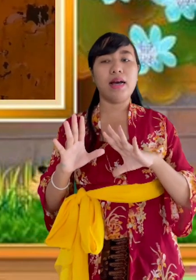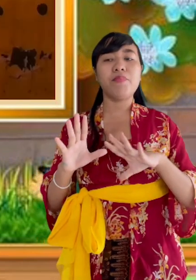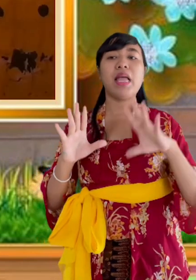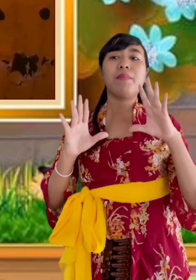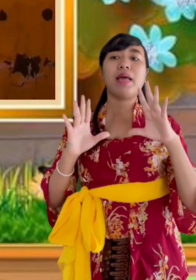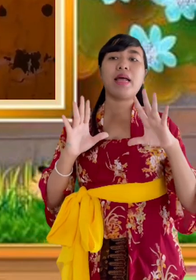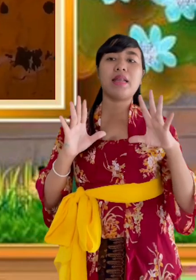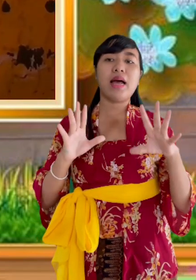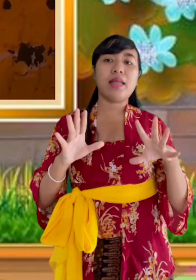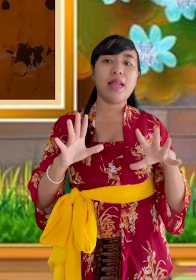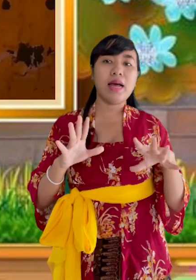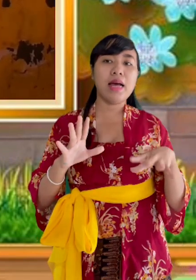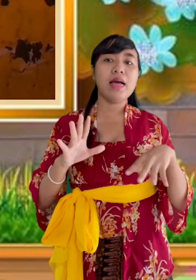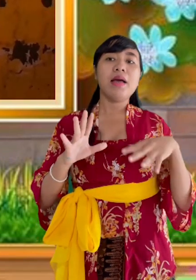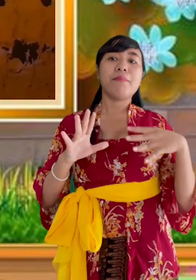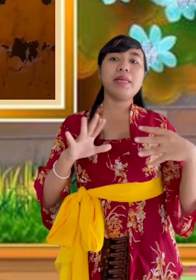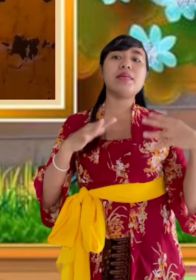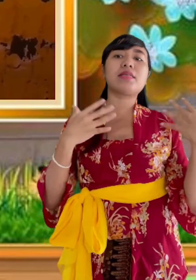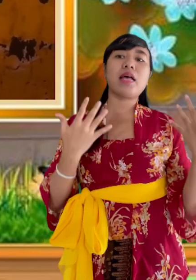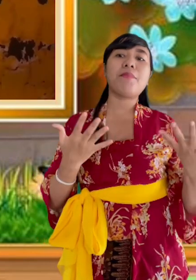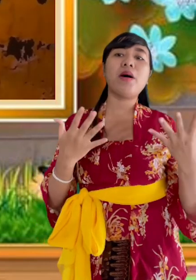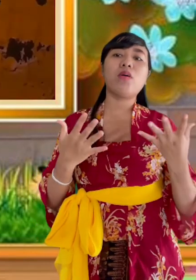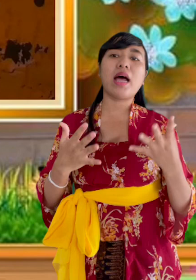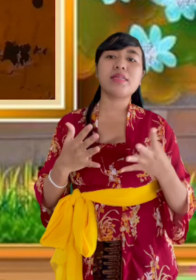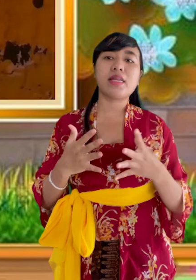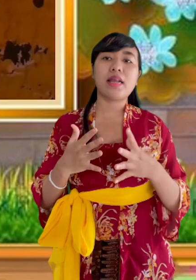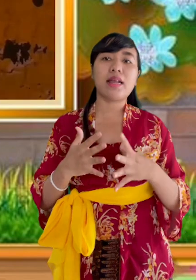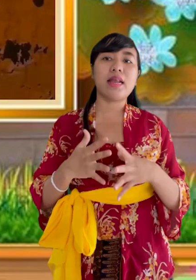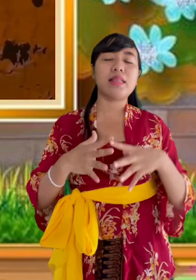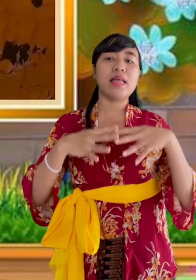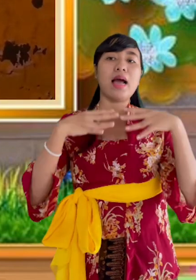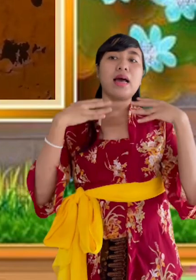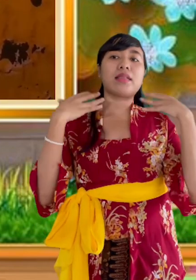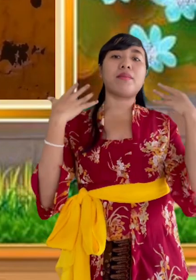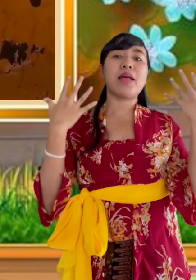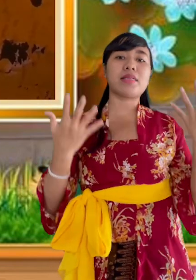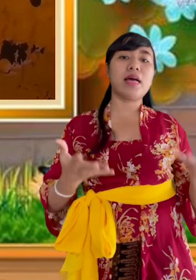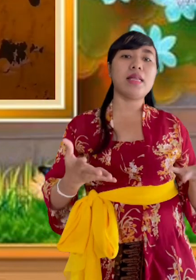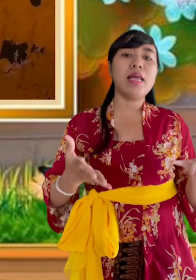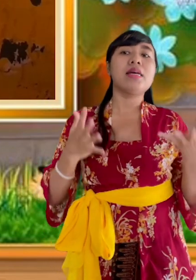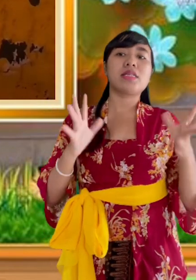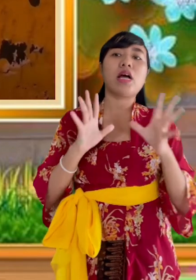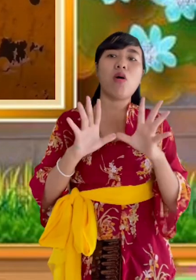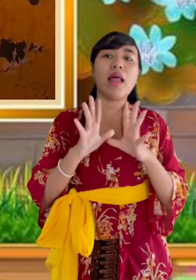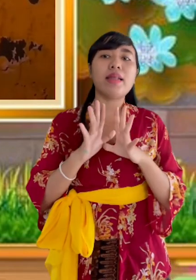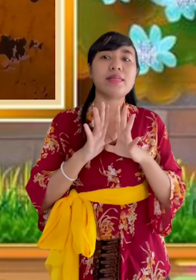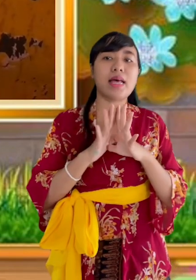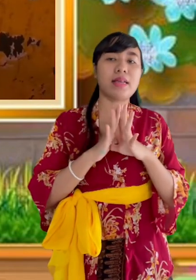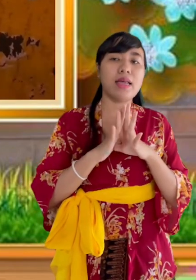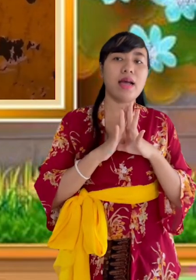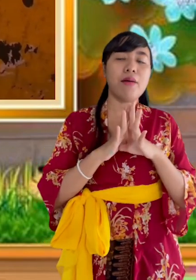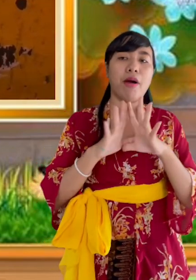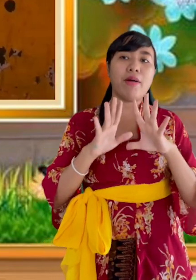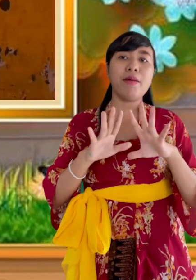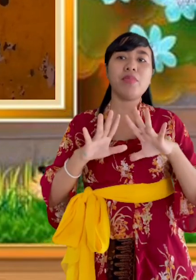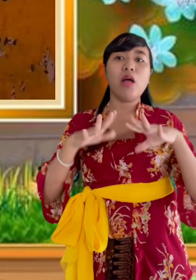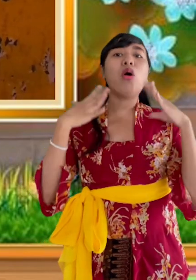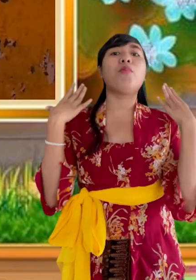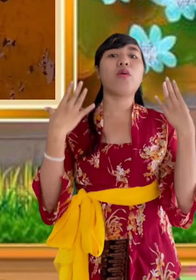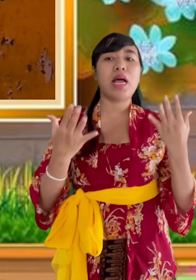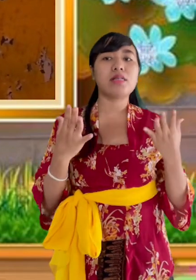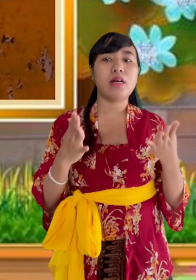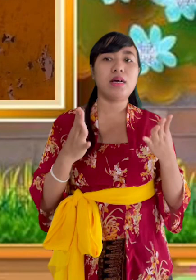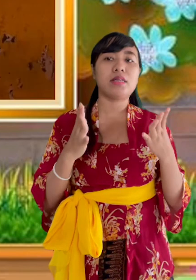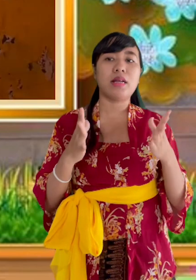ya. Biar anak-anak bisa pengurangan sederhana nanti agar terbiasa di sekolah dasarnya ya, bahwa